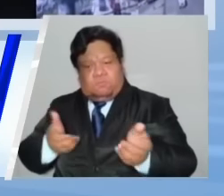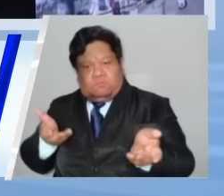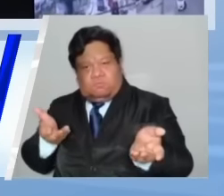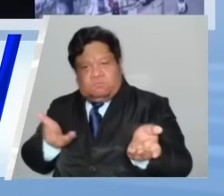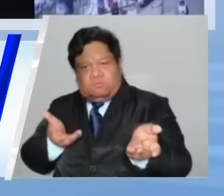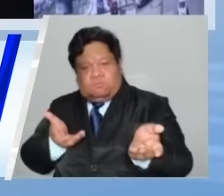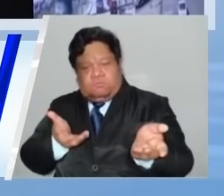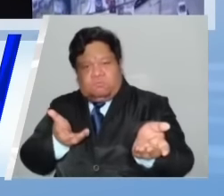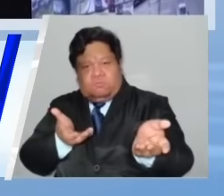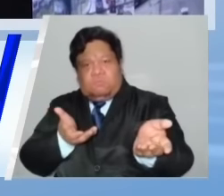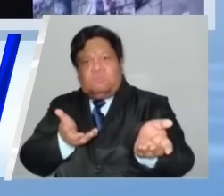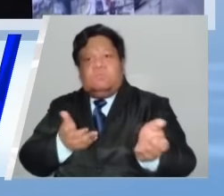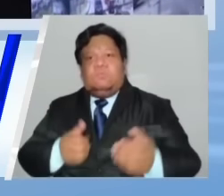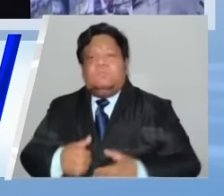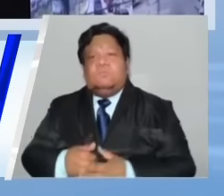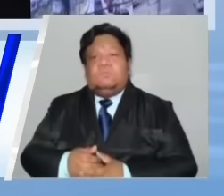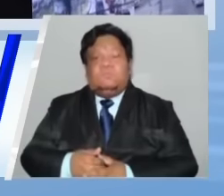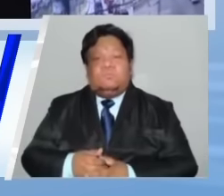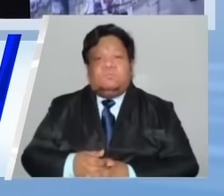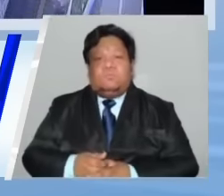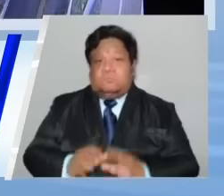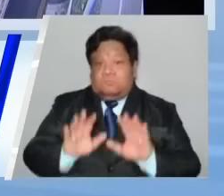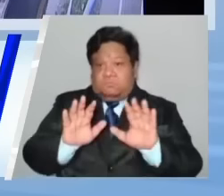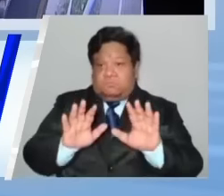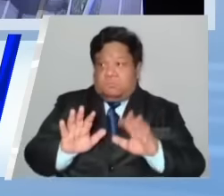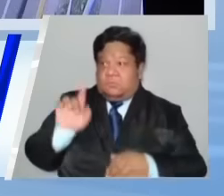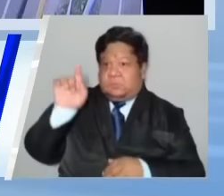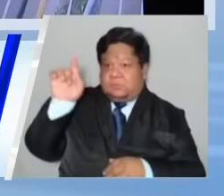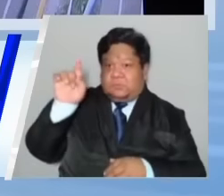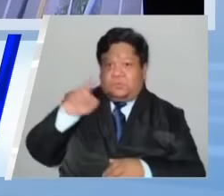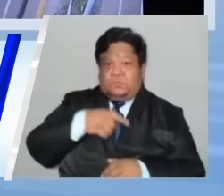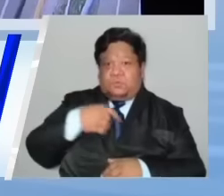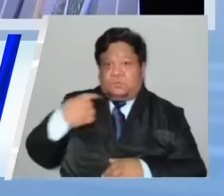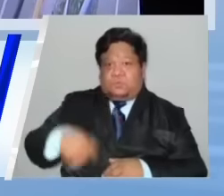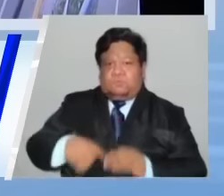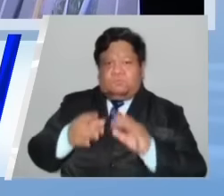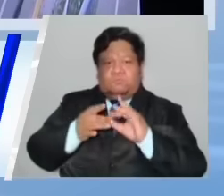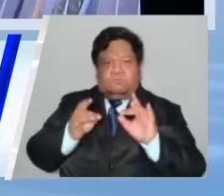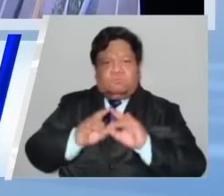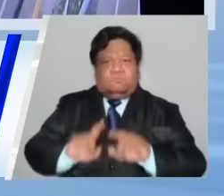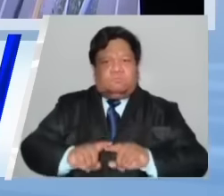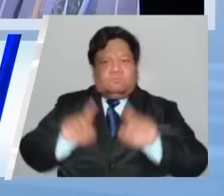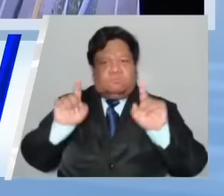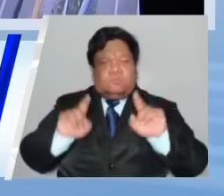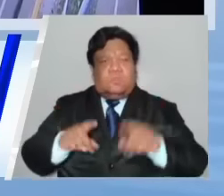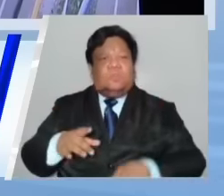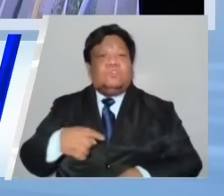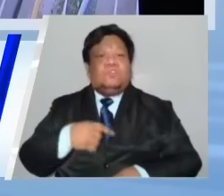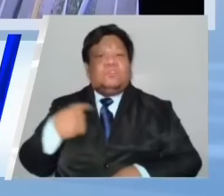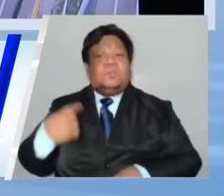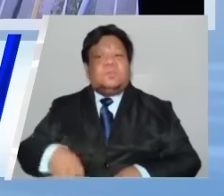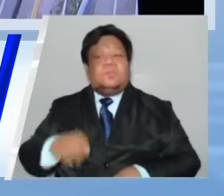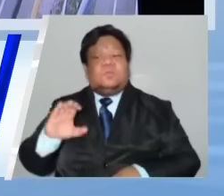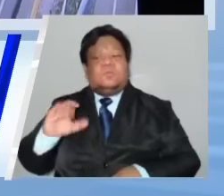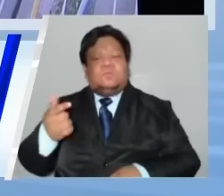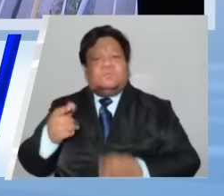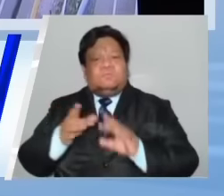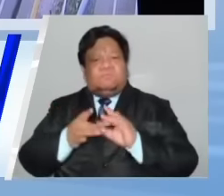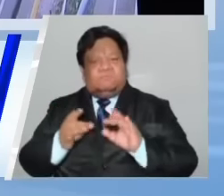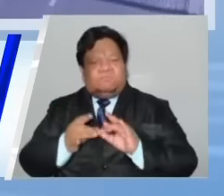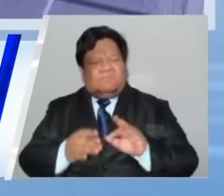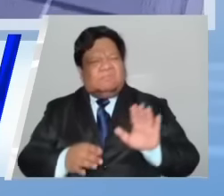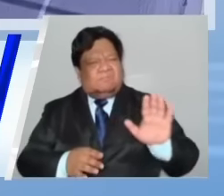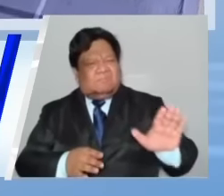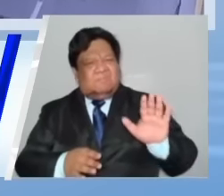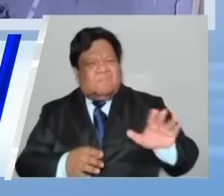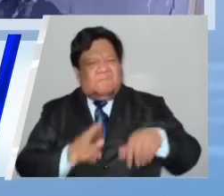iba ang versyon ng China sa nangyari. Sabi ng China Coast Guard, ang mga barko ng Pilipinas ang delikado ang paglapit sa mga barko ng